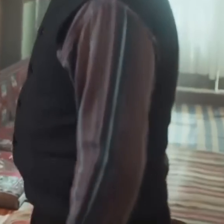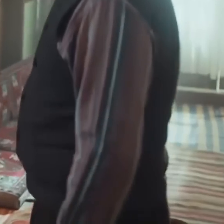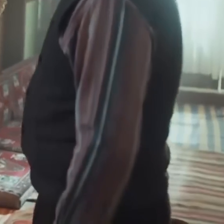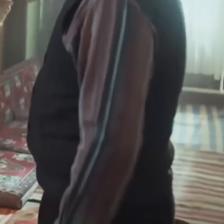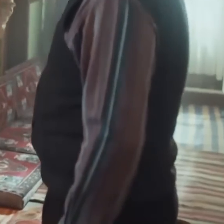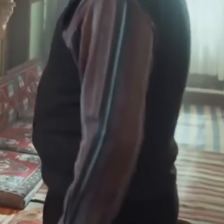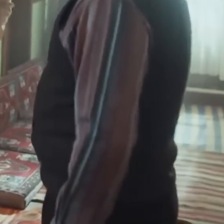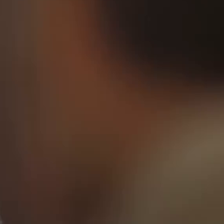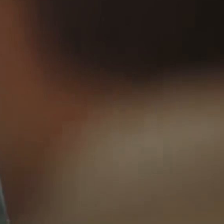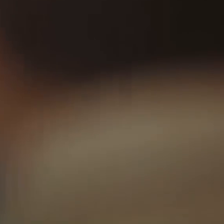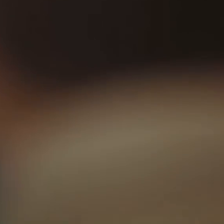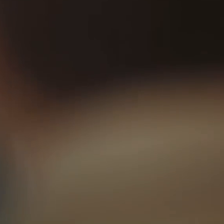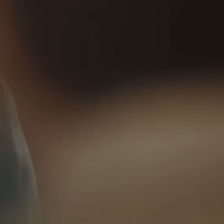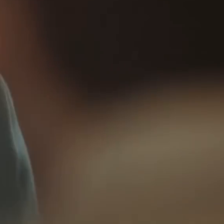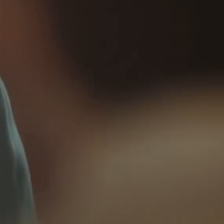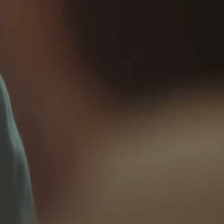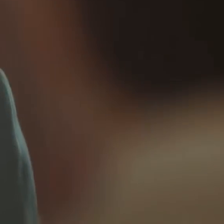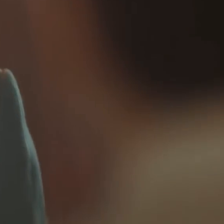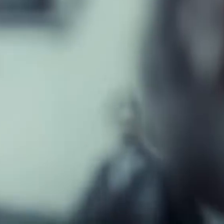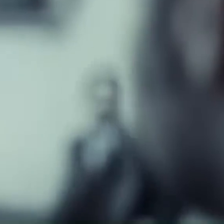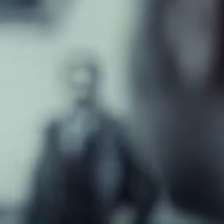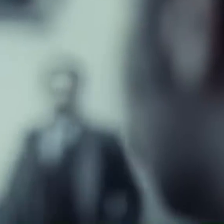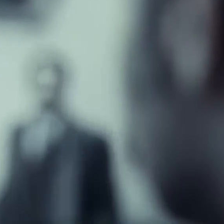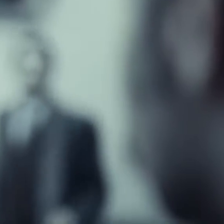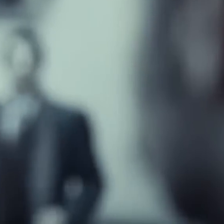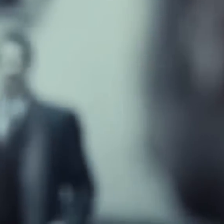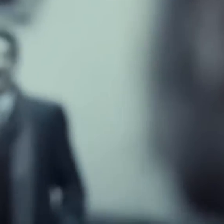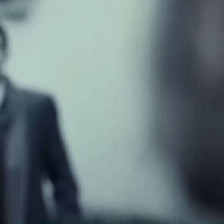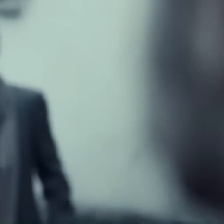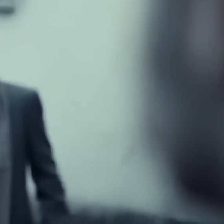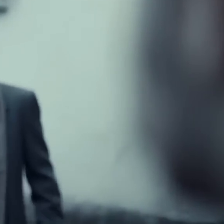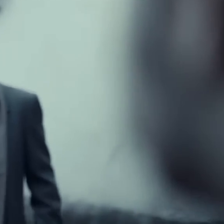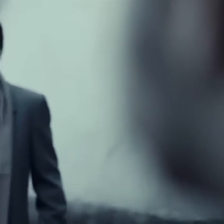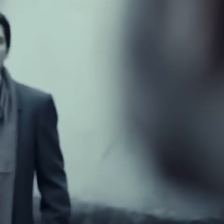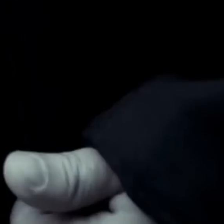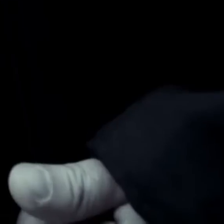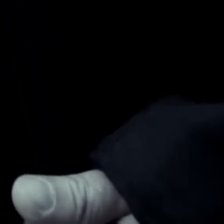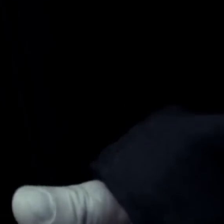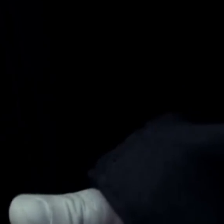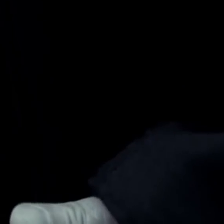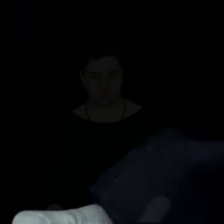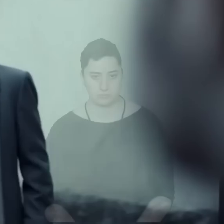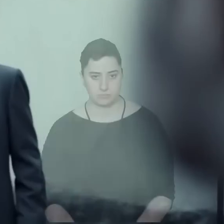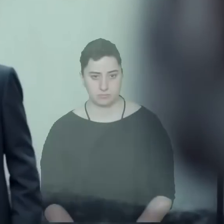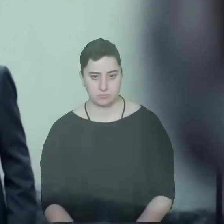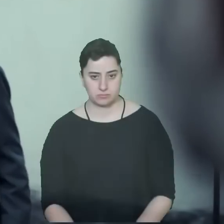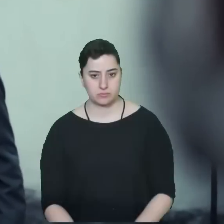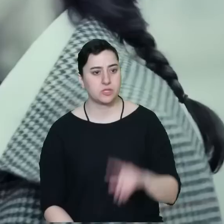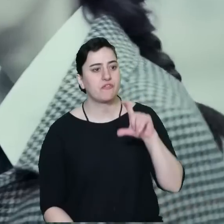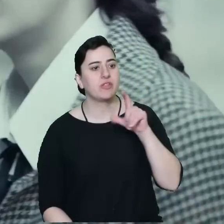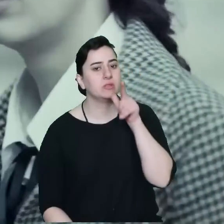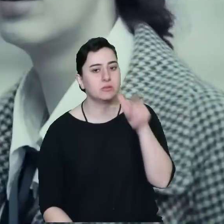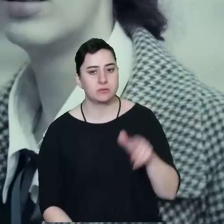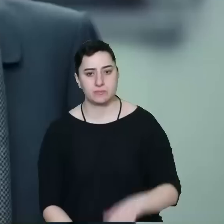ortaya. Erdem geçmişe gitti. Cevat'ı sokakta gördüğü an çalığın eli belindeki silahta. Cevat!